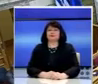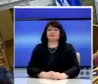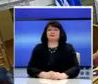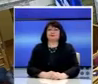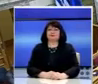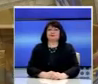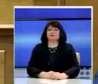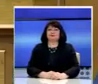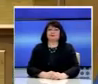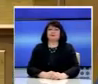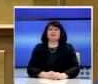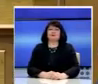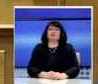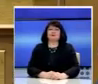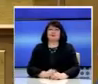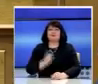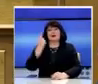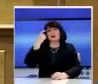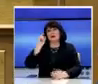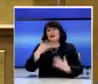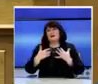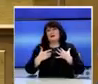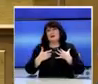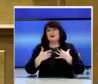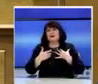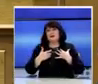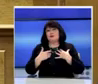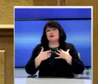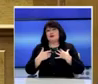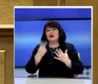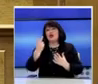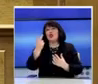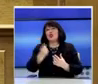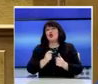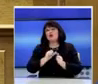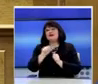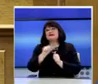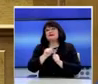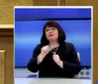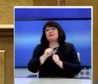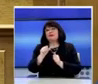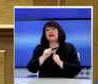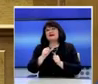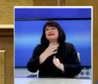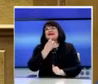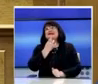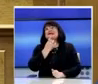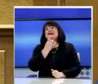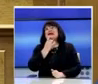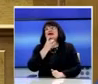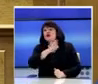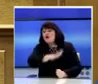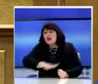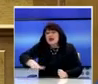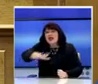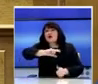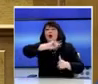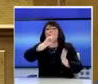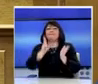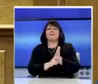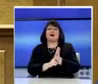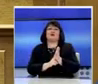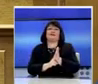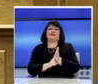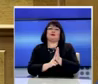Δεν ξέρω αν το έχετε στο μυαλό σας. Είμαστε 2,5 μήνες σχεδόν σε σκληρό γενικό lockdown.